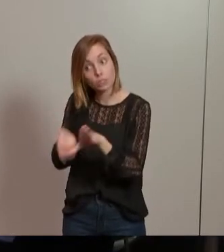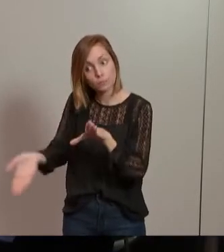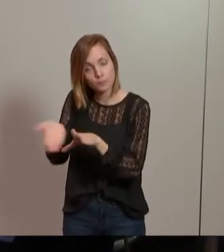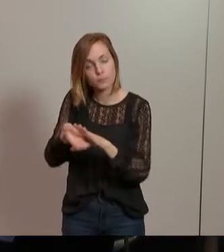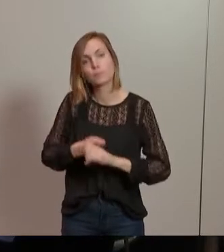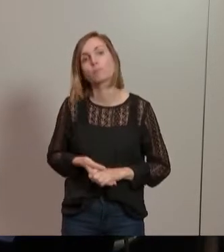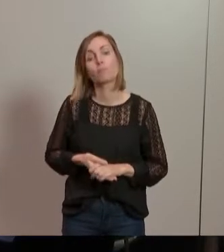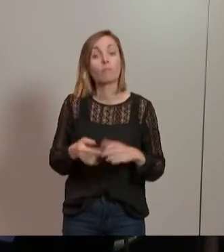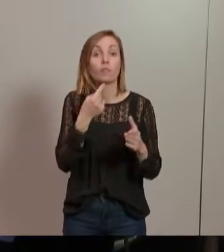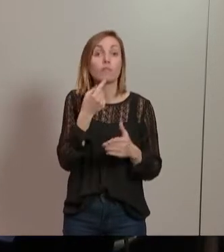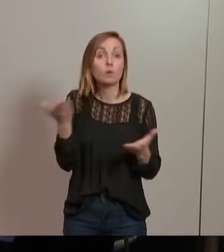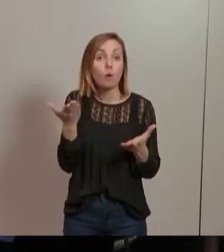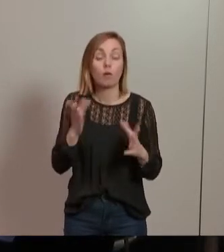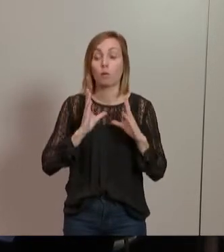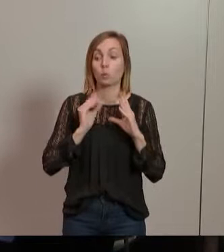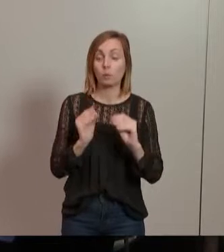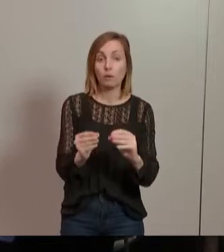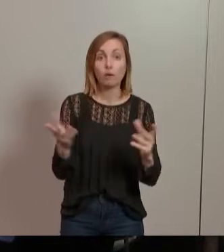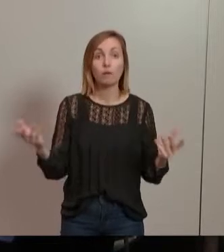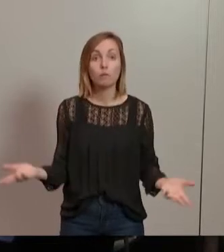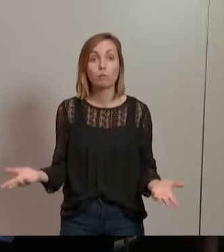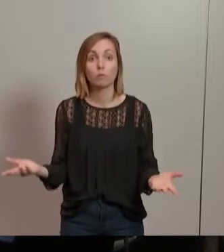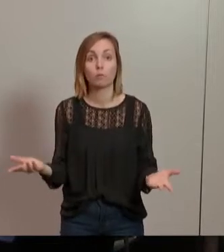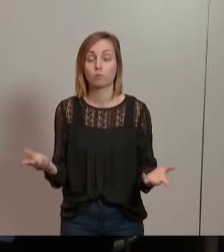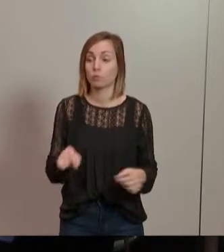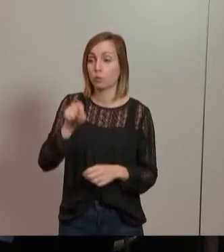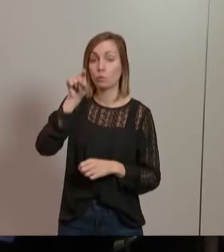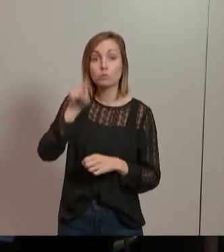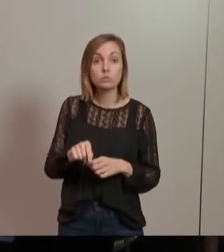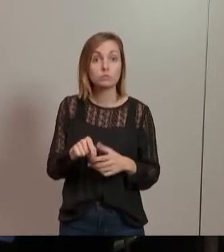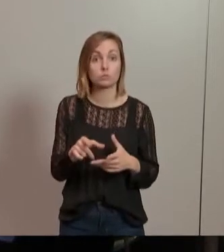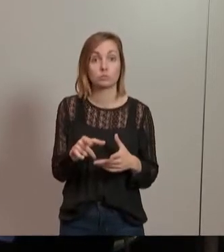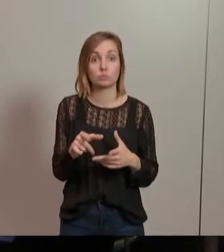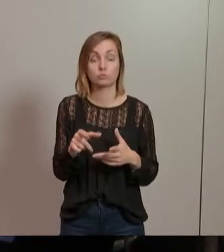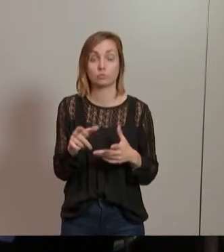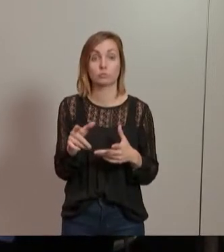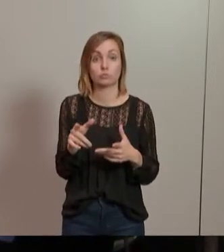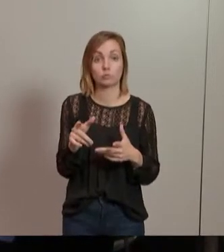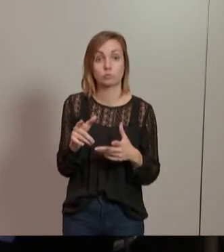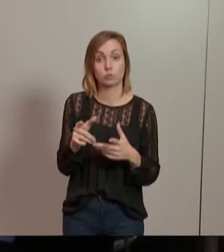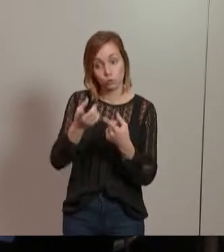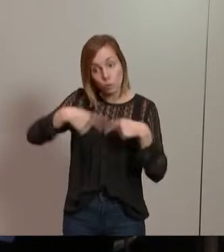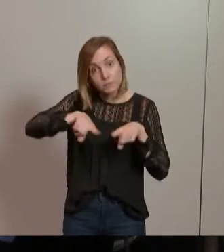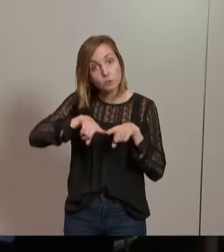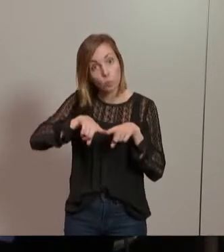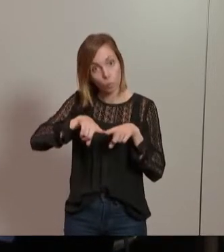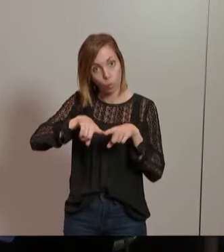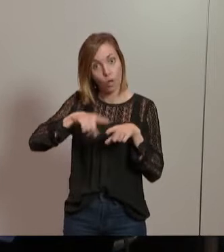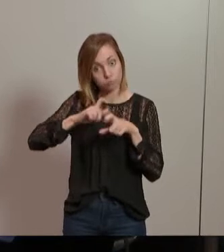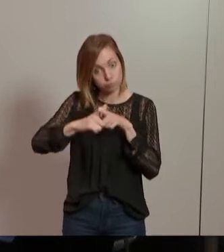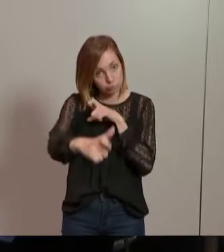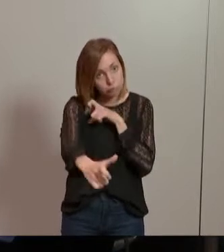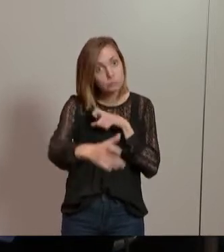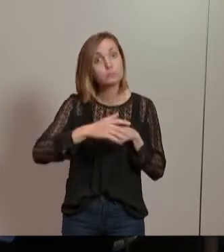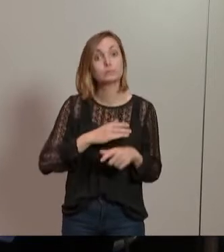handicap. Ça veut dire quoi ? Ça veut dire que concrètement, obligation de tenue de cette commission accessibilité et